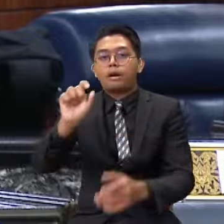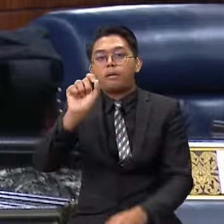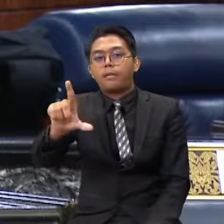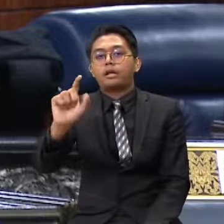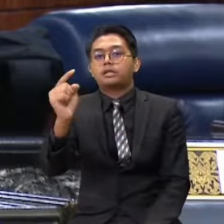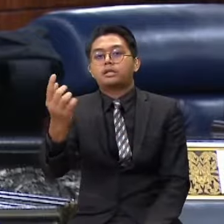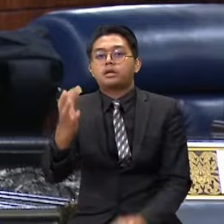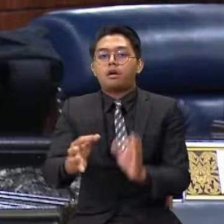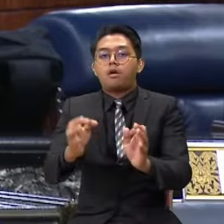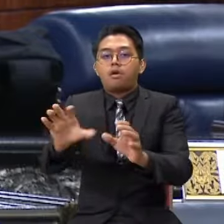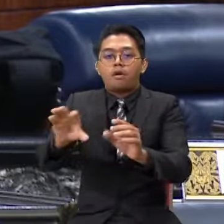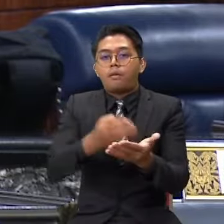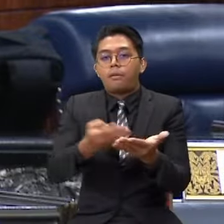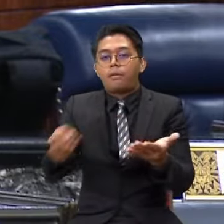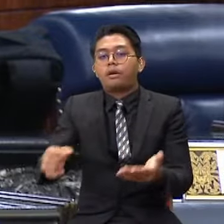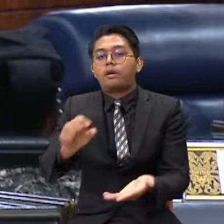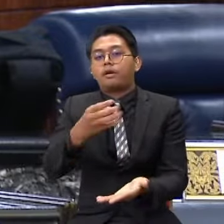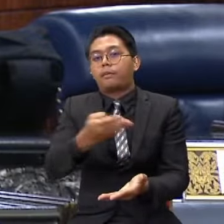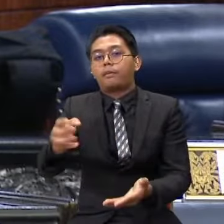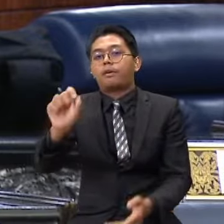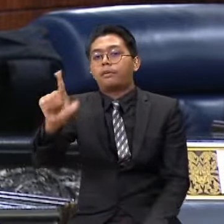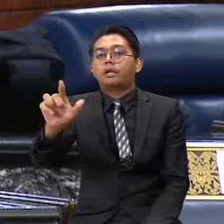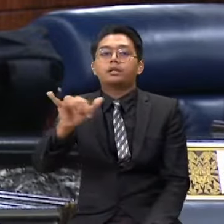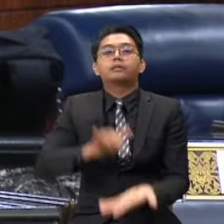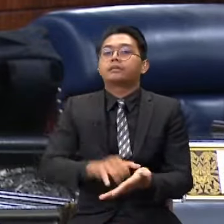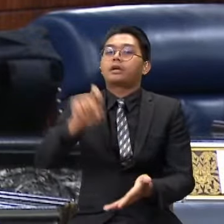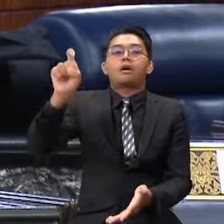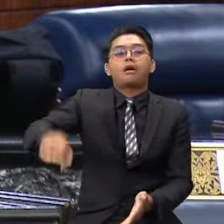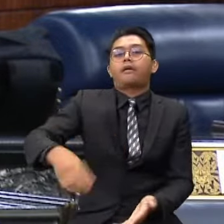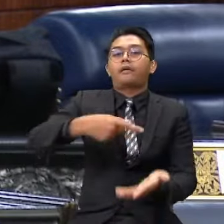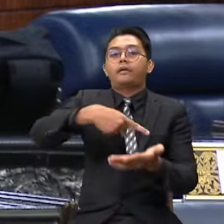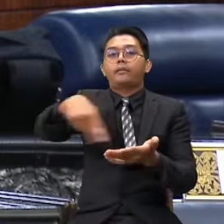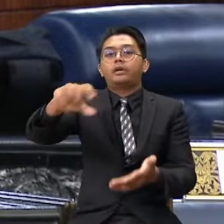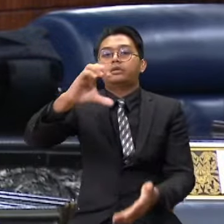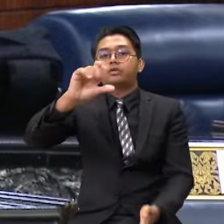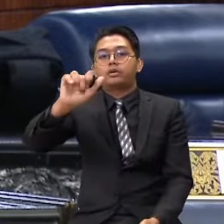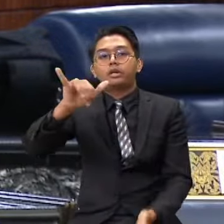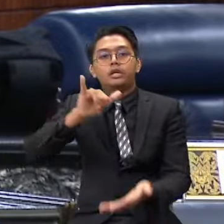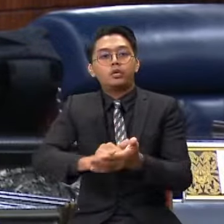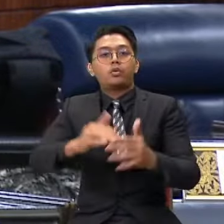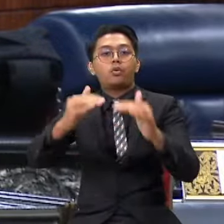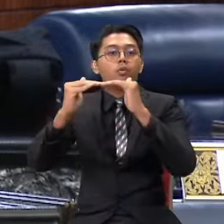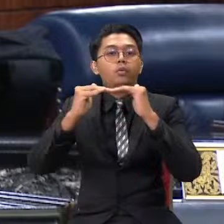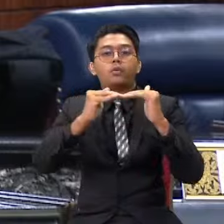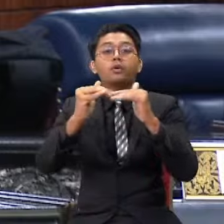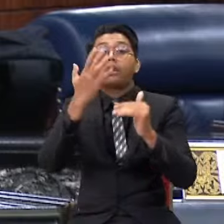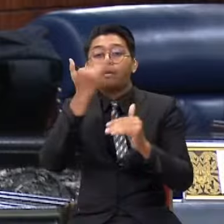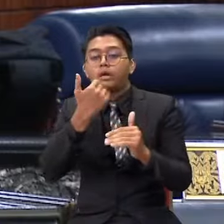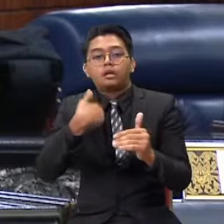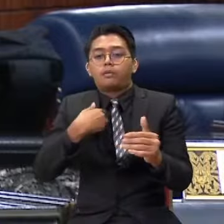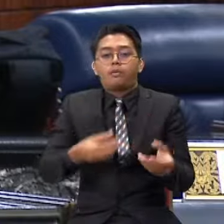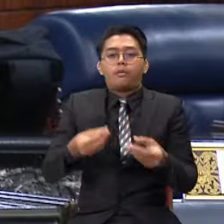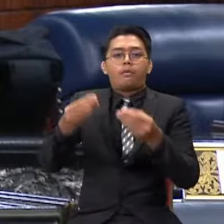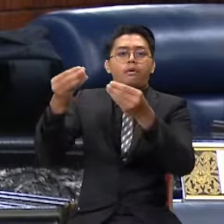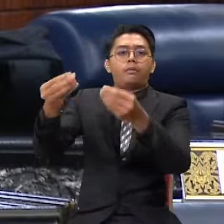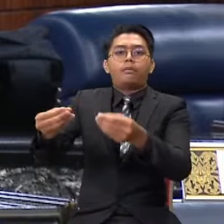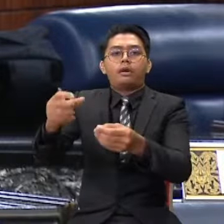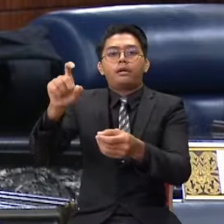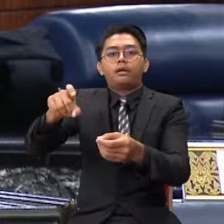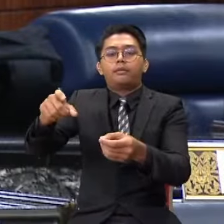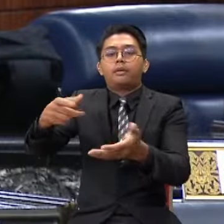mahal dia kakanukai saya ituir itu adil kita bukan Kakan kepada B40